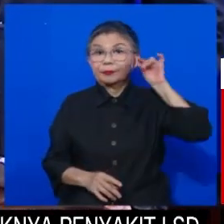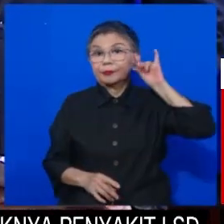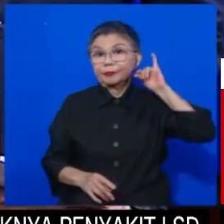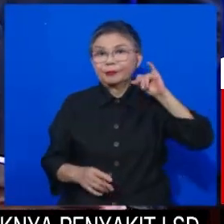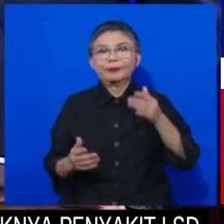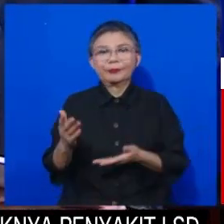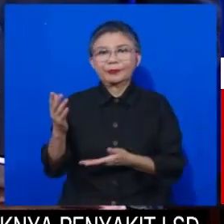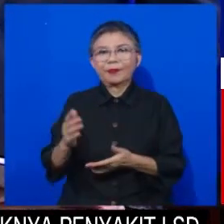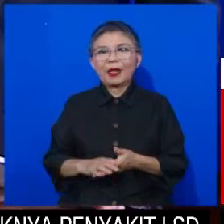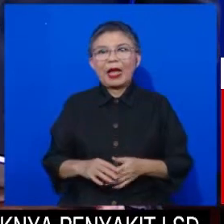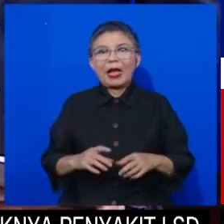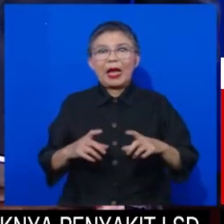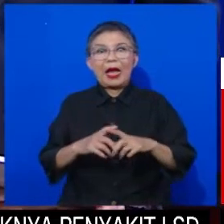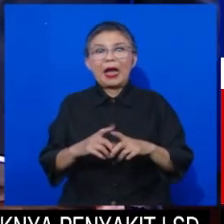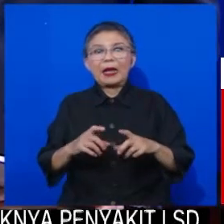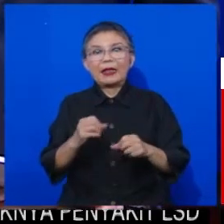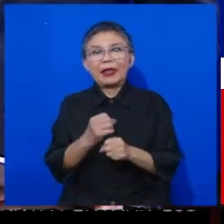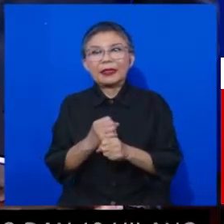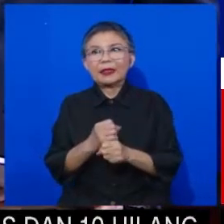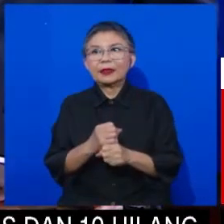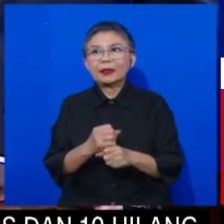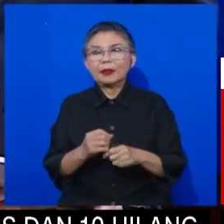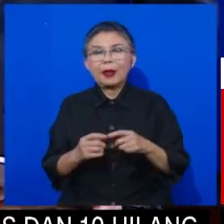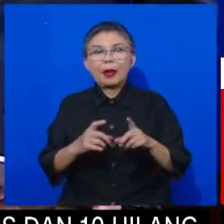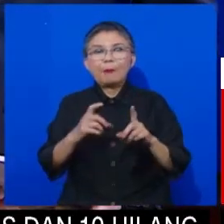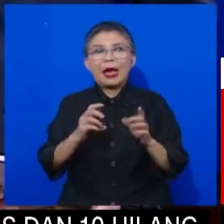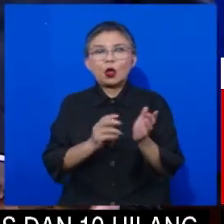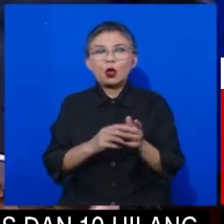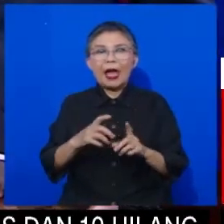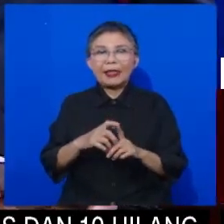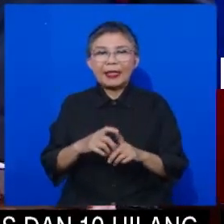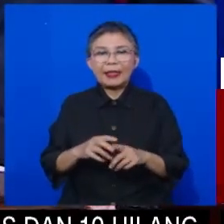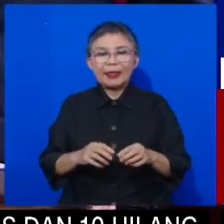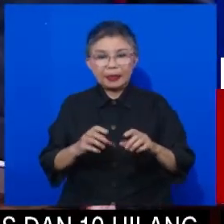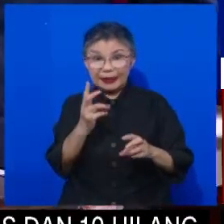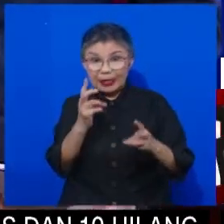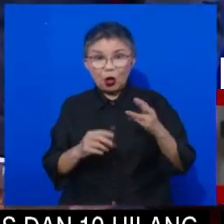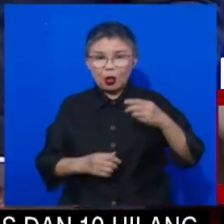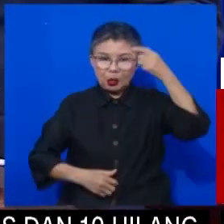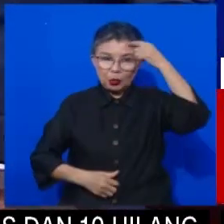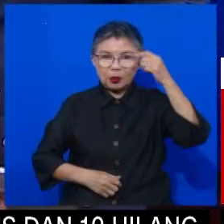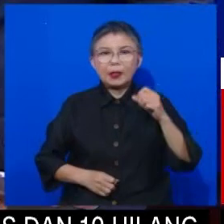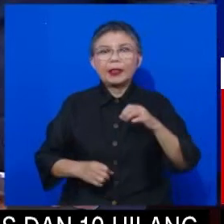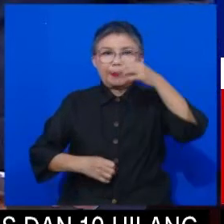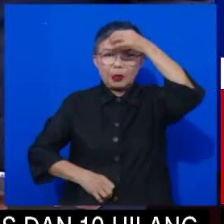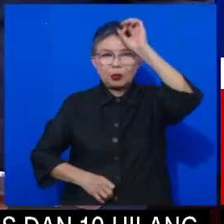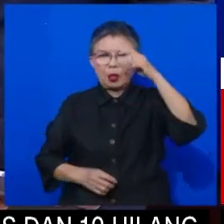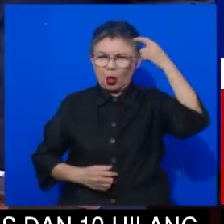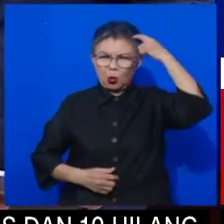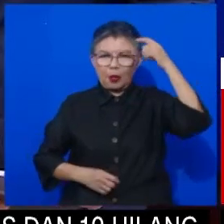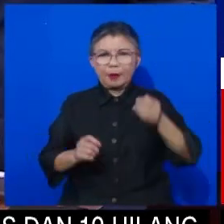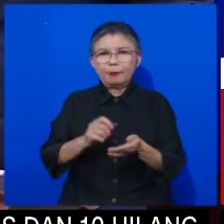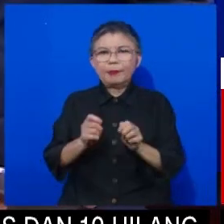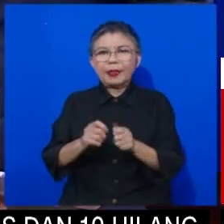Sementara itu, Anastasia Pretia Amanda melaporkan Mario Dandi, Shane Lucas, dan AG ke Polda Metro Jaya atas dugaan